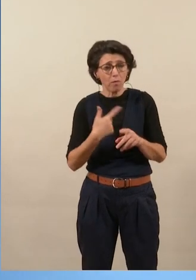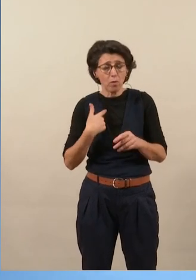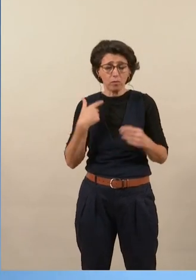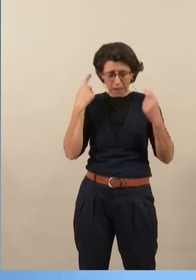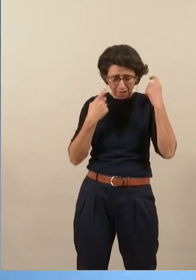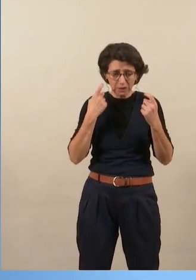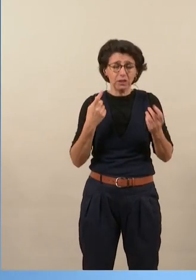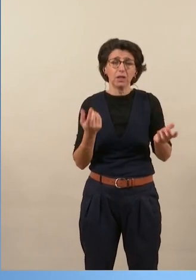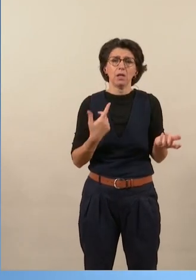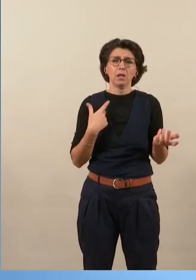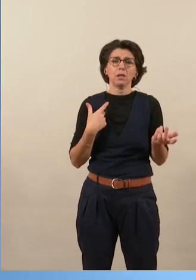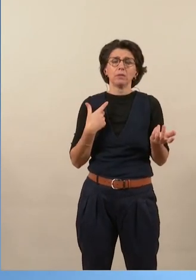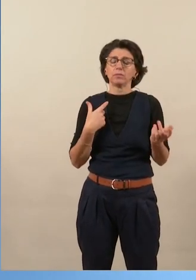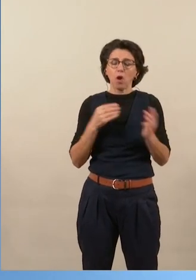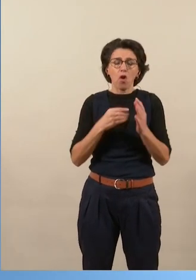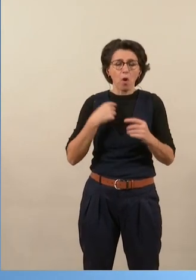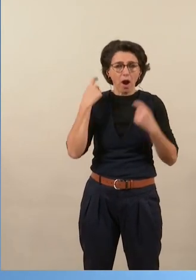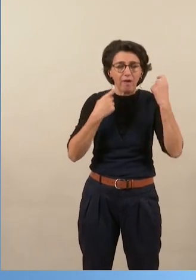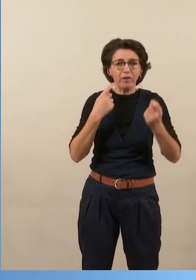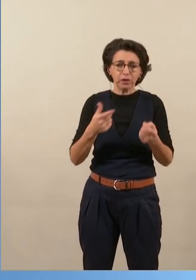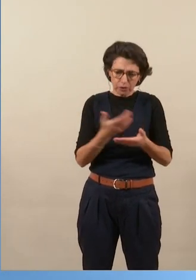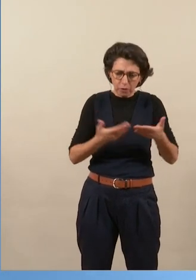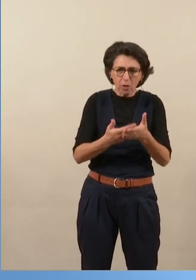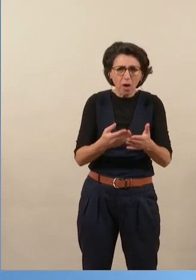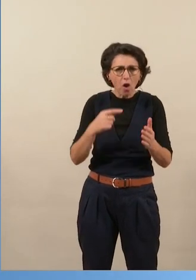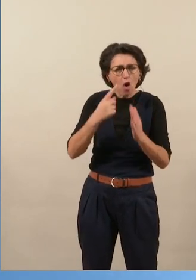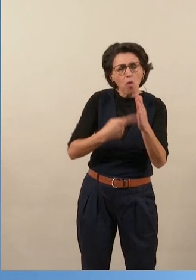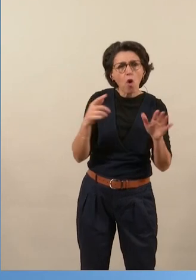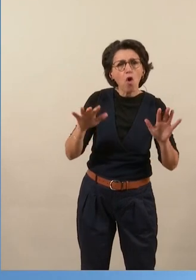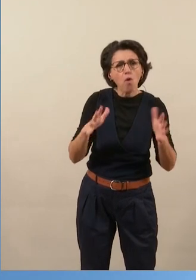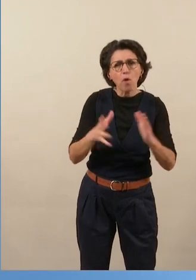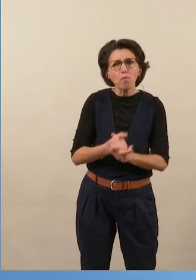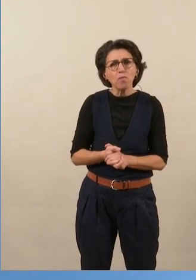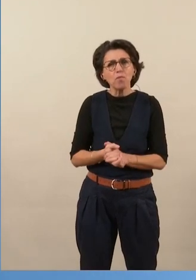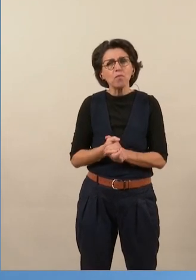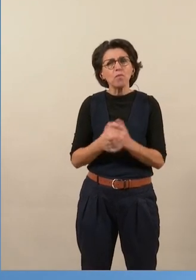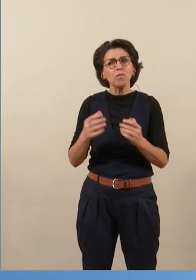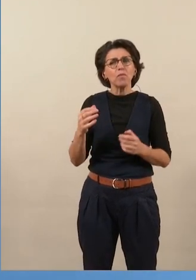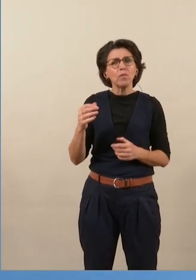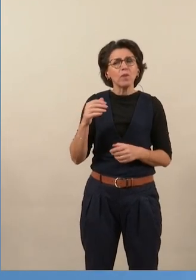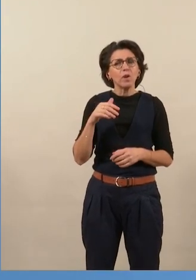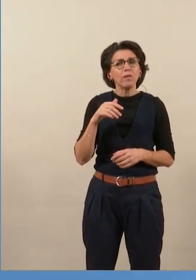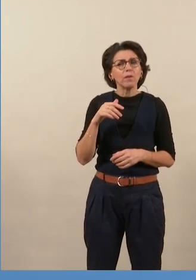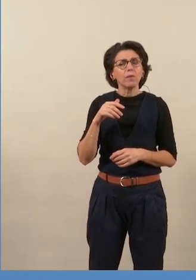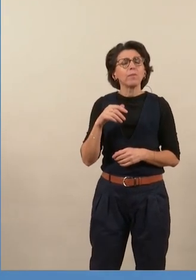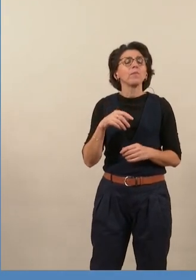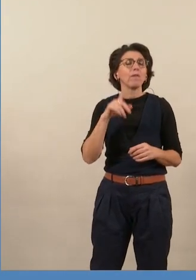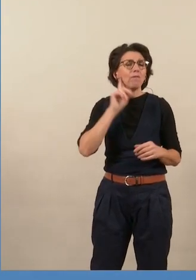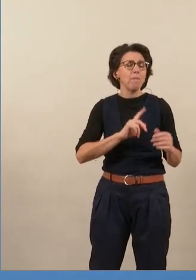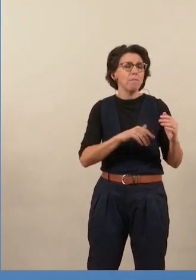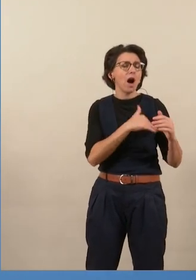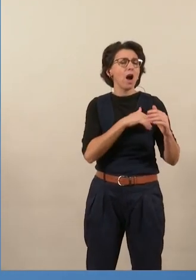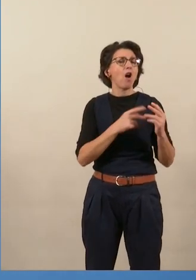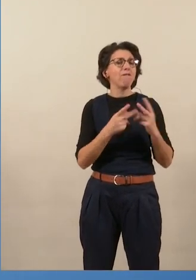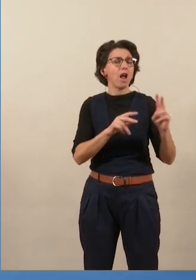y en a un deuxième pour un taux d'invalidité qui ne figure pas ici vu le nombre de cas que nous voyons passer il y a